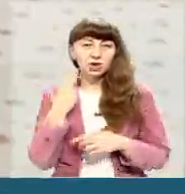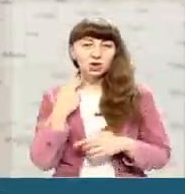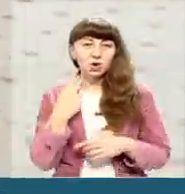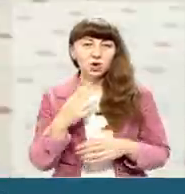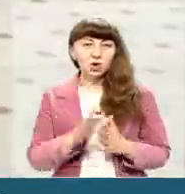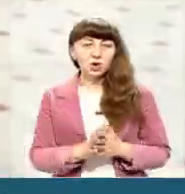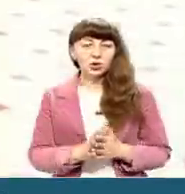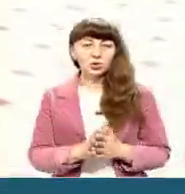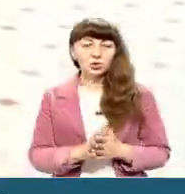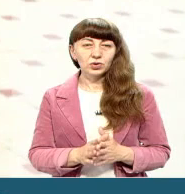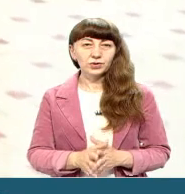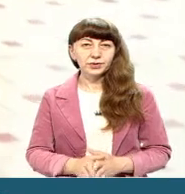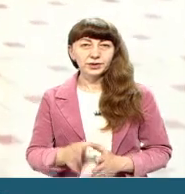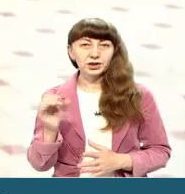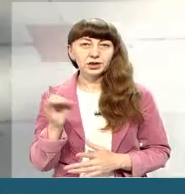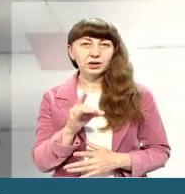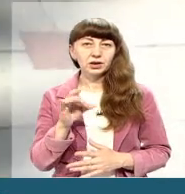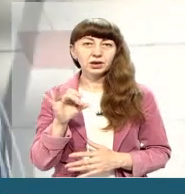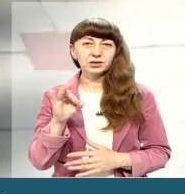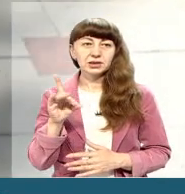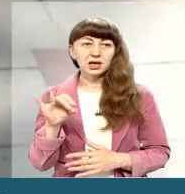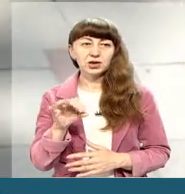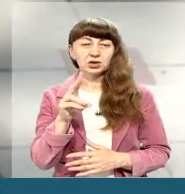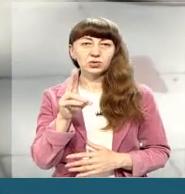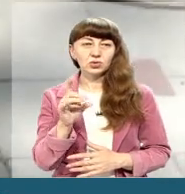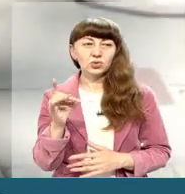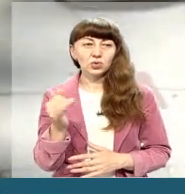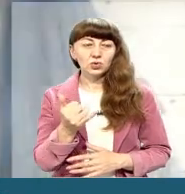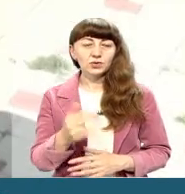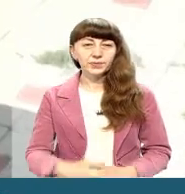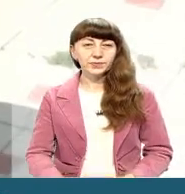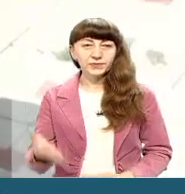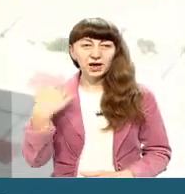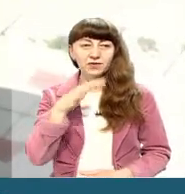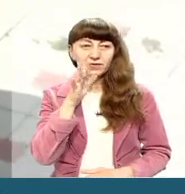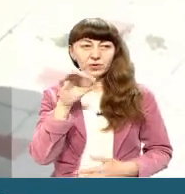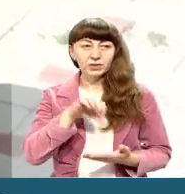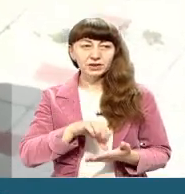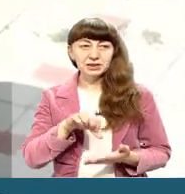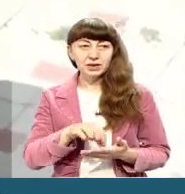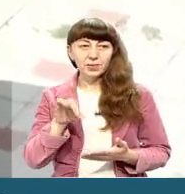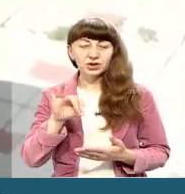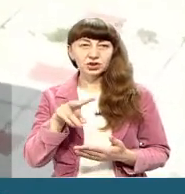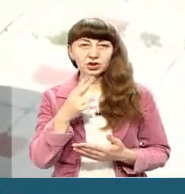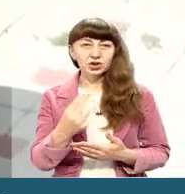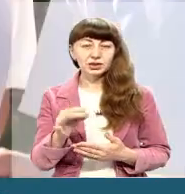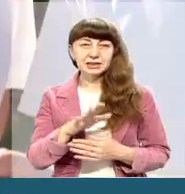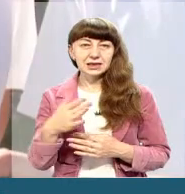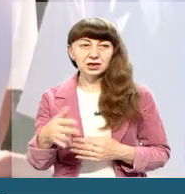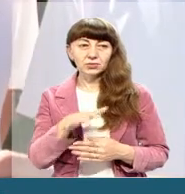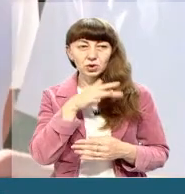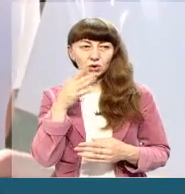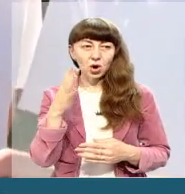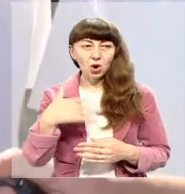салт санасында біздің халықпен ұқсастығы көп башқұрт елінің өкілдері Ыбырай Алтынсарин жайлы білер ақпарларымен бөлісті. Башқұрт